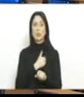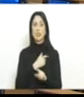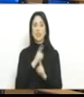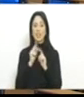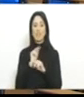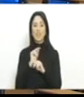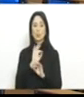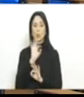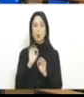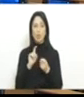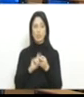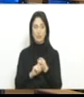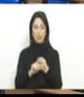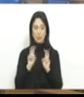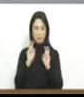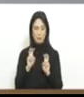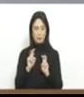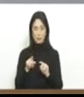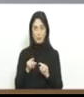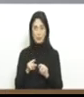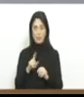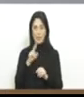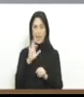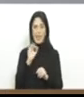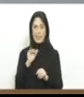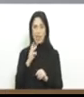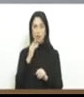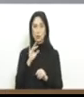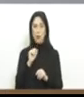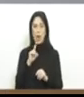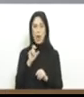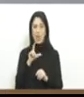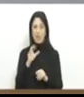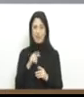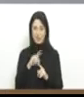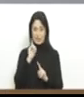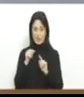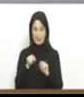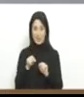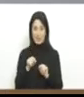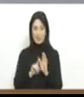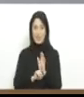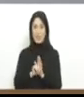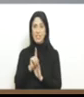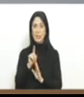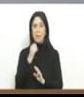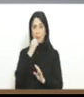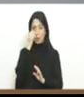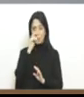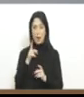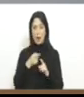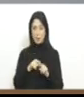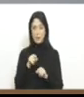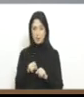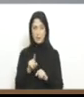ინფრასტრუქტურულ პროექტებს შევეხო, კერძოდ ხელბეშაური, ქედა, შუახევი, ხულო, რომელიც მიმდინარე წელში დაწყებულია. მადლობა ამისათვის